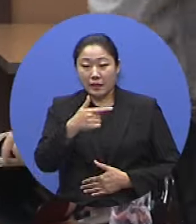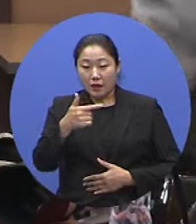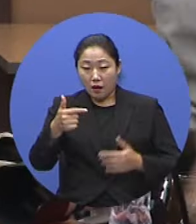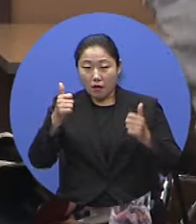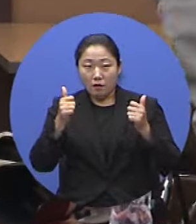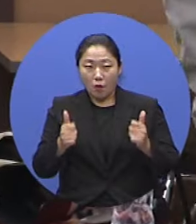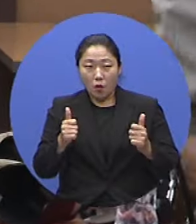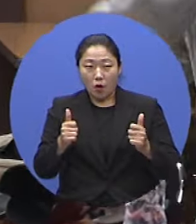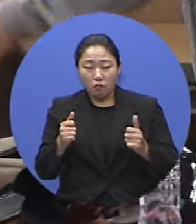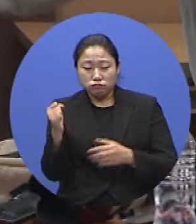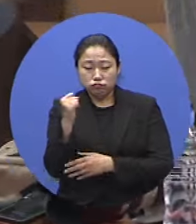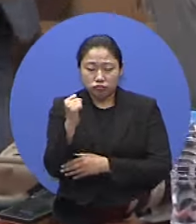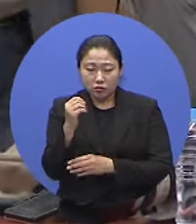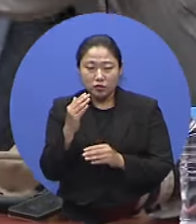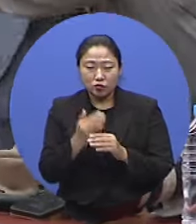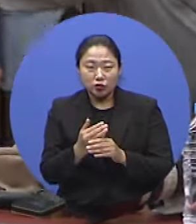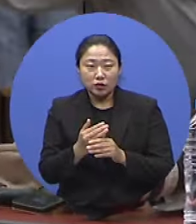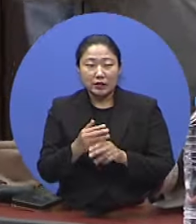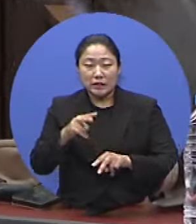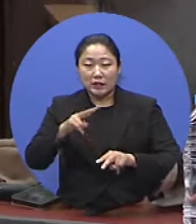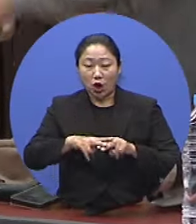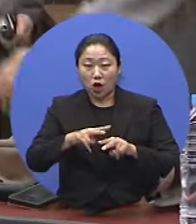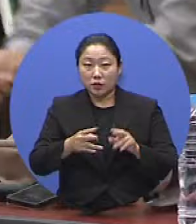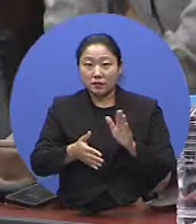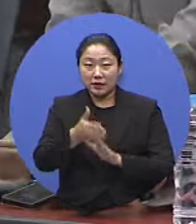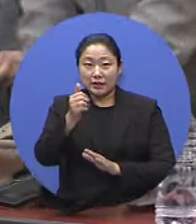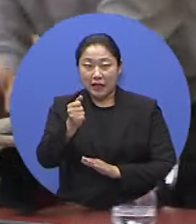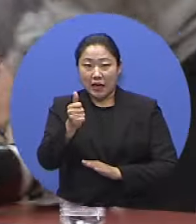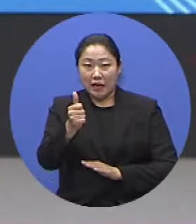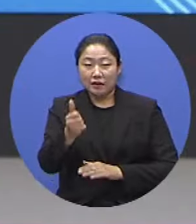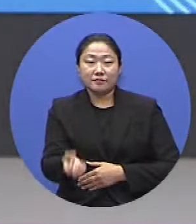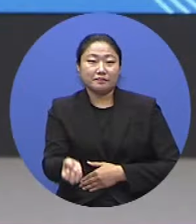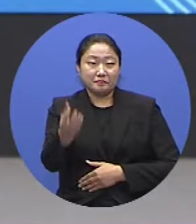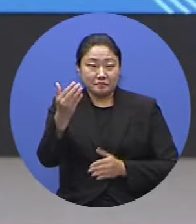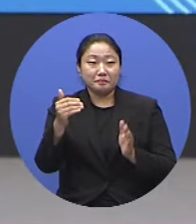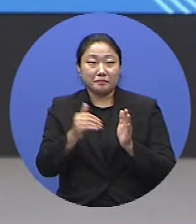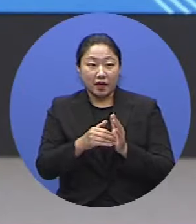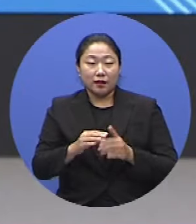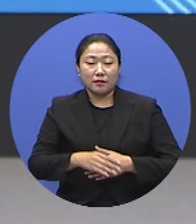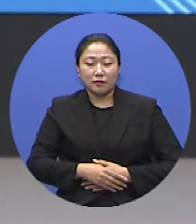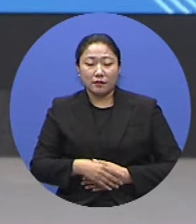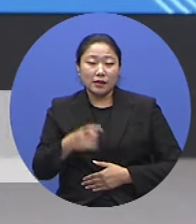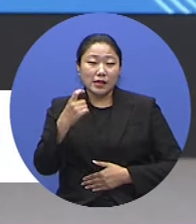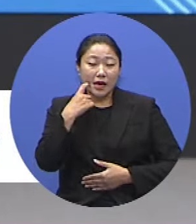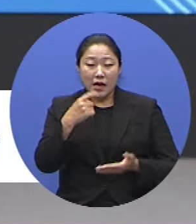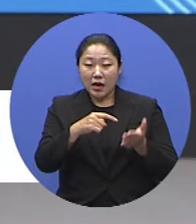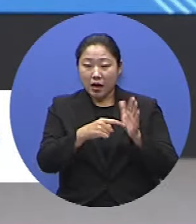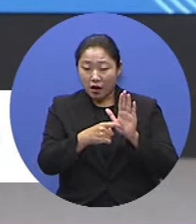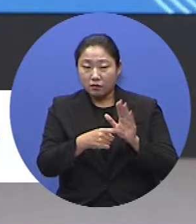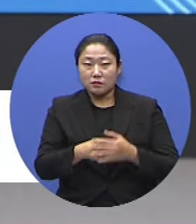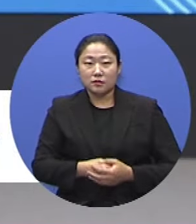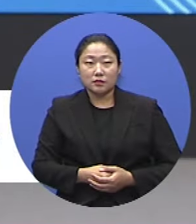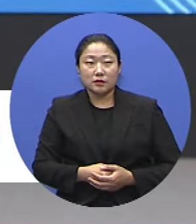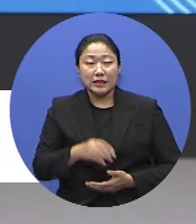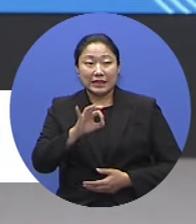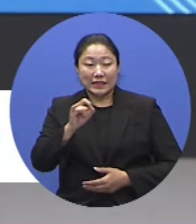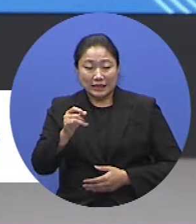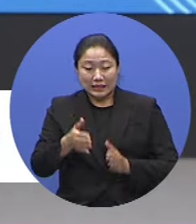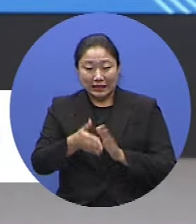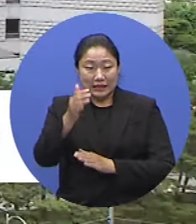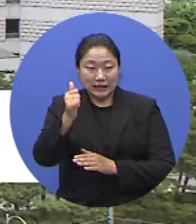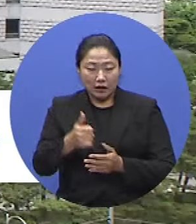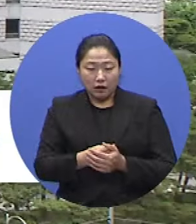대법원이 벼랑 끝으로 내몰렸던 이학수 정읍시장의 손을 들어줬습니다. 대법원은 허위 사실 공표 혐의로 이학수